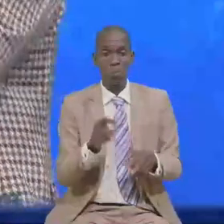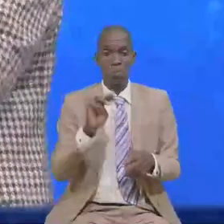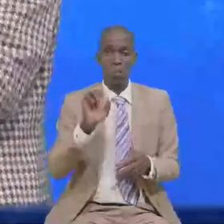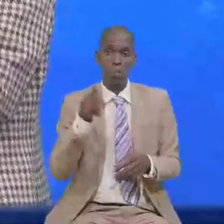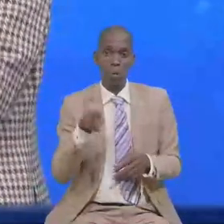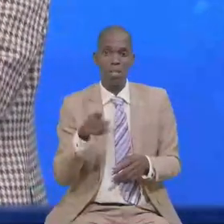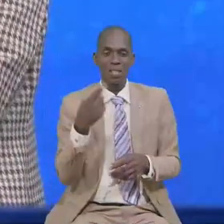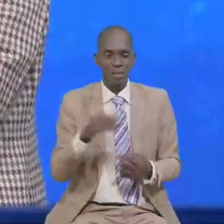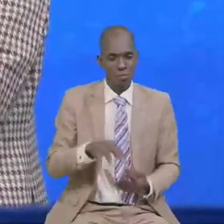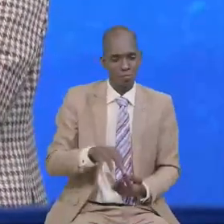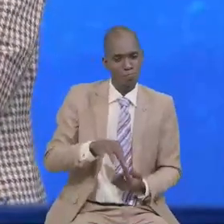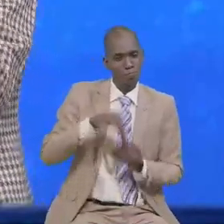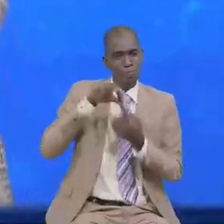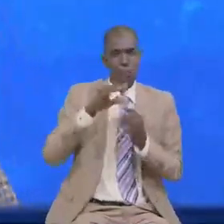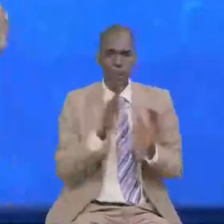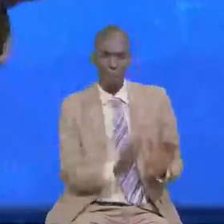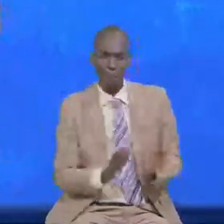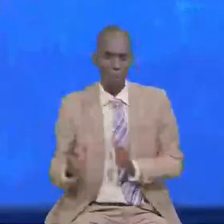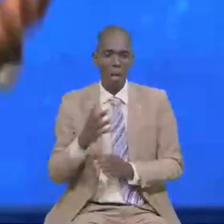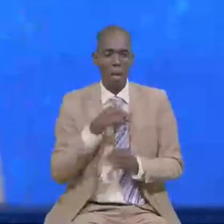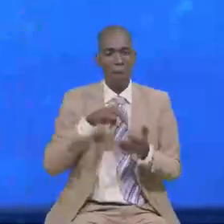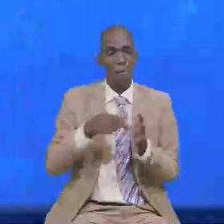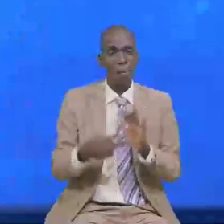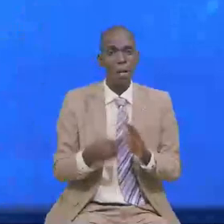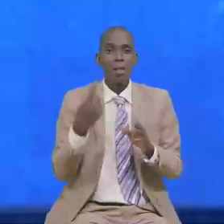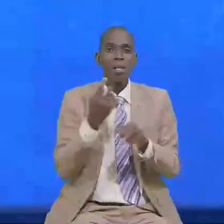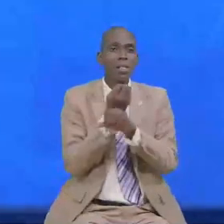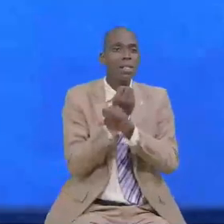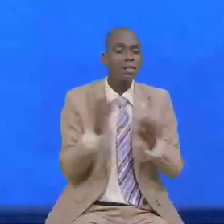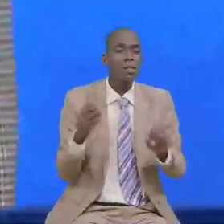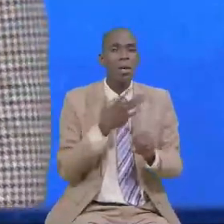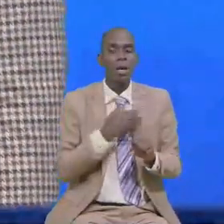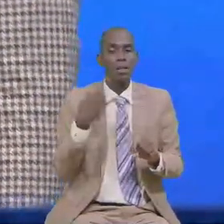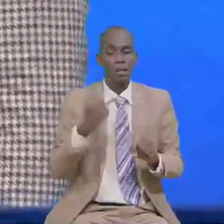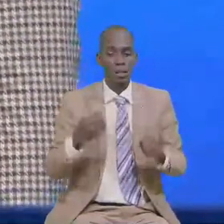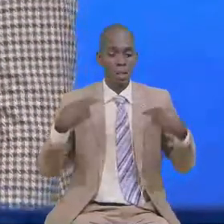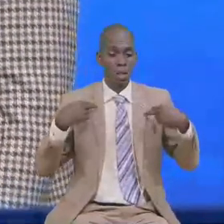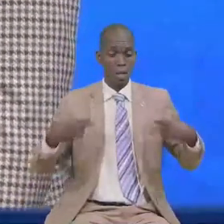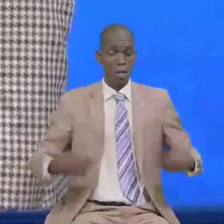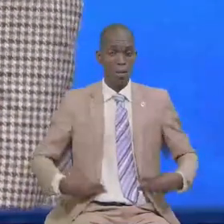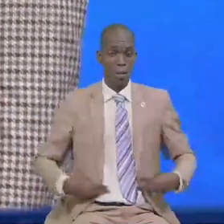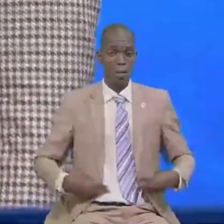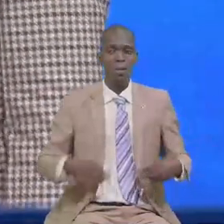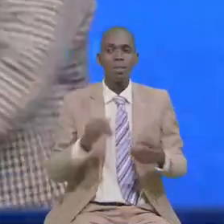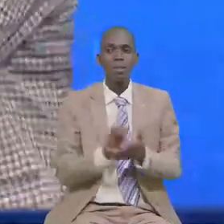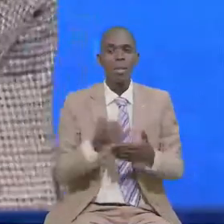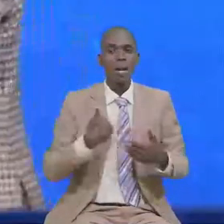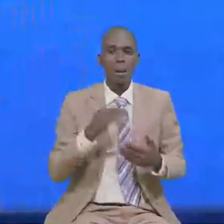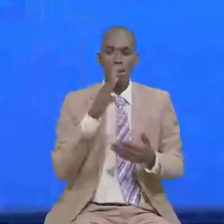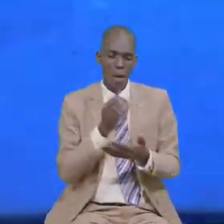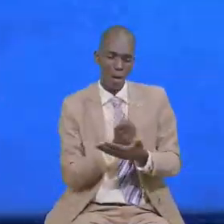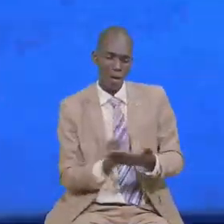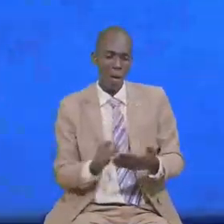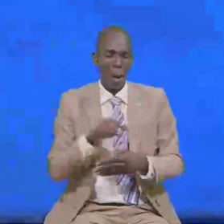le plan unique, l'objectif unique, le salut et la santé qui